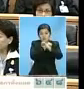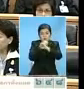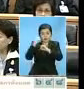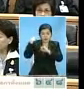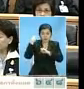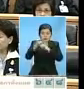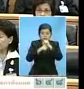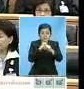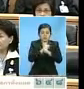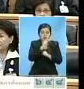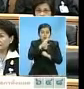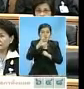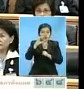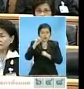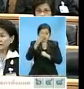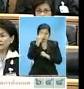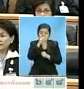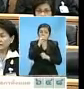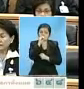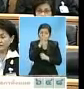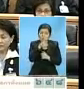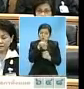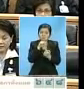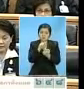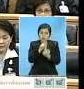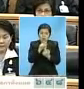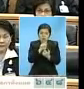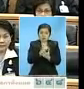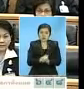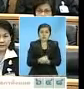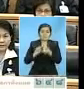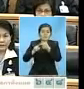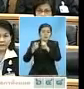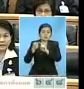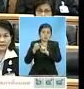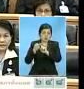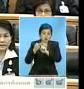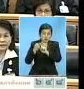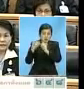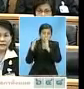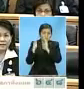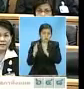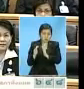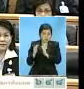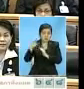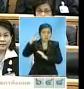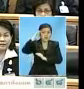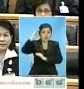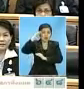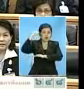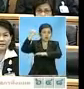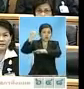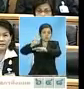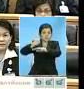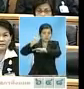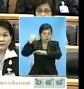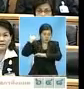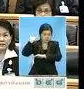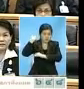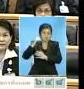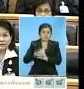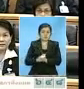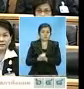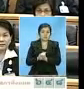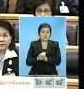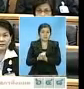.2550ทำไมผมถึงพูดอย่างนั้นครับมีเพื่อนของผมท่านหนึ่งเป็นนายทหารชั้นผู้ใหญ่ซึ่งเป็น